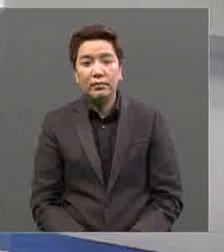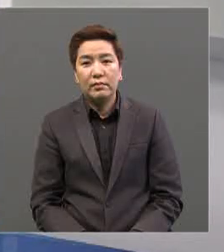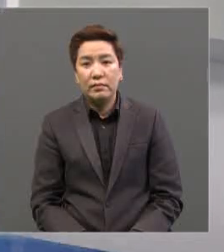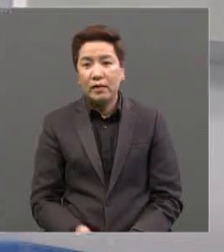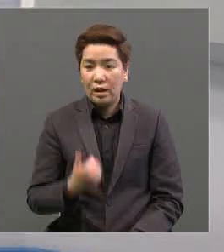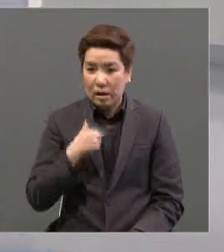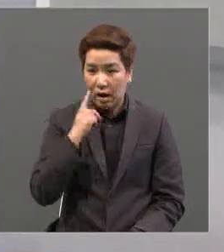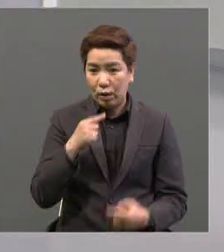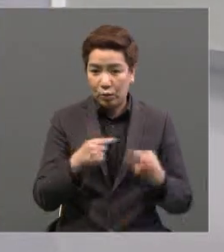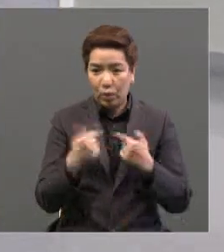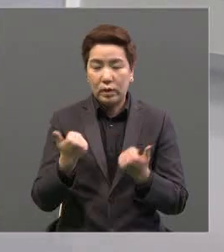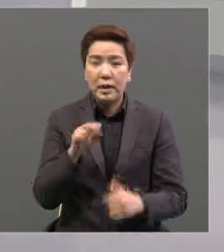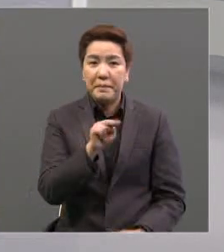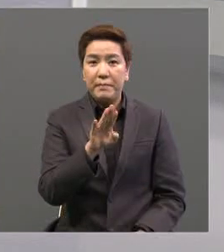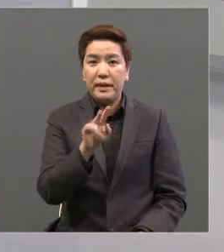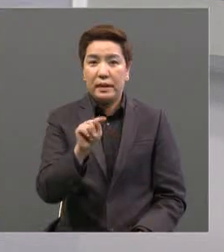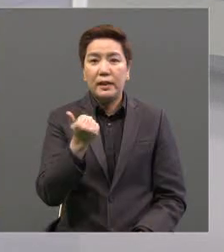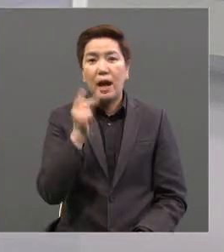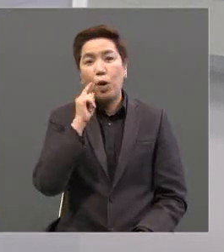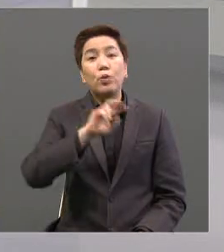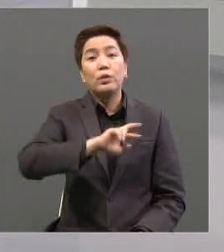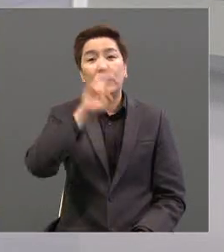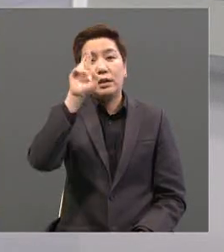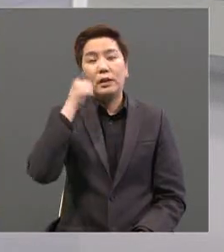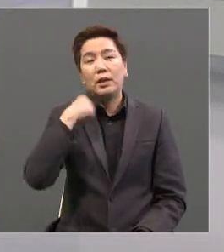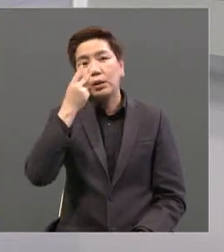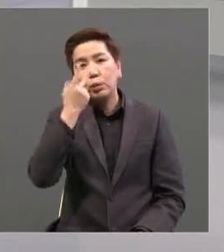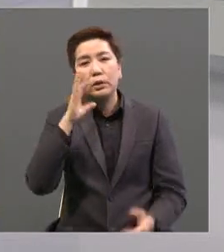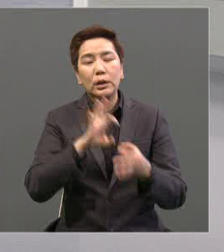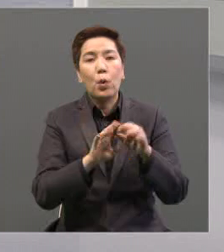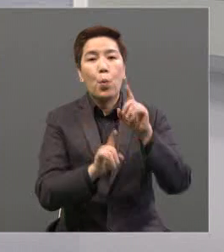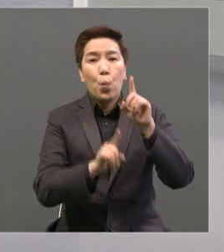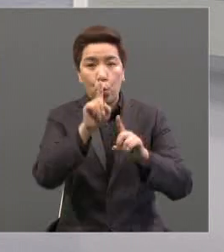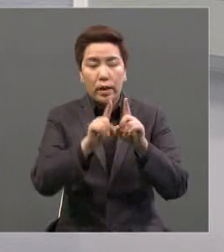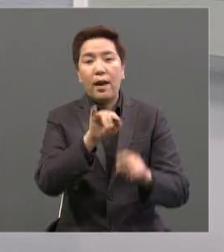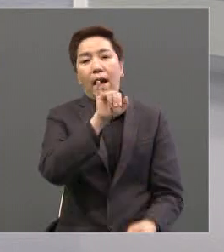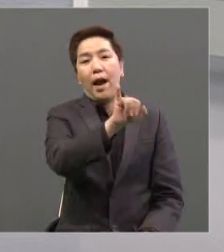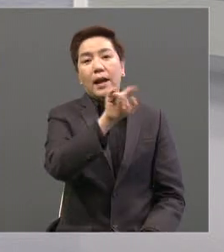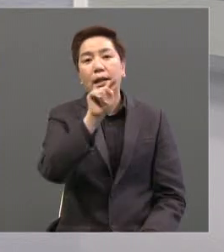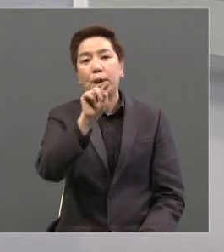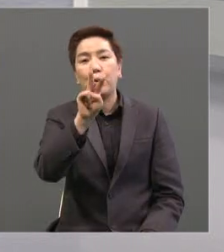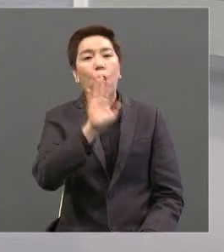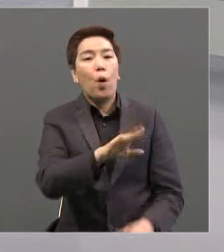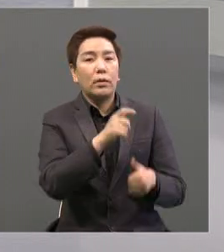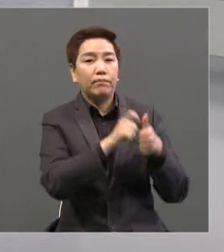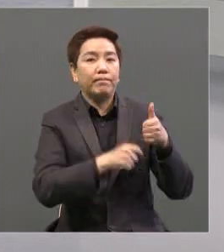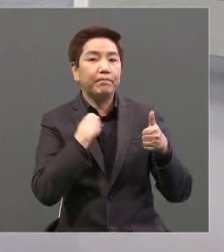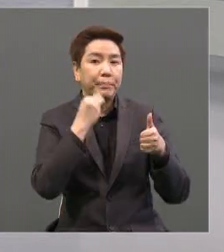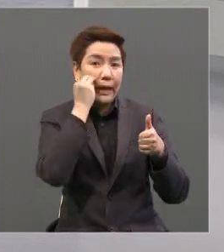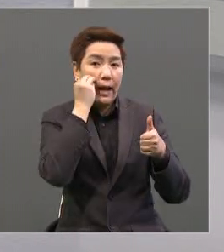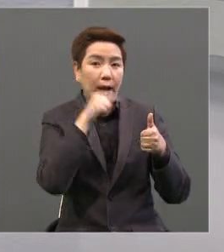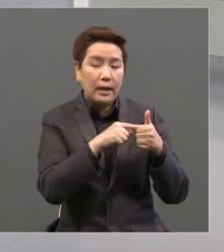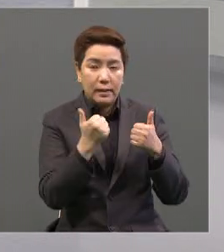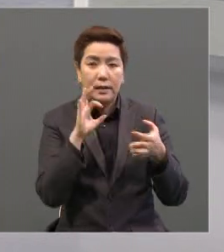กลับมาคุยกันต่อครับกับ NBT Newsภาคเที่ยงการตรวจสอบการถือหุ้น itvของนายพิธาลิ้มเจริญรัตน์เมื่อวานนี้